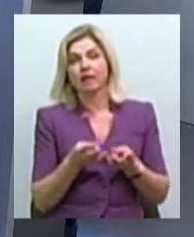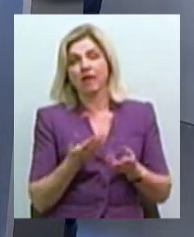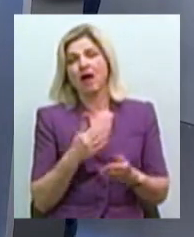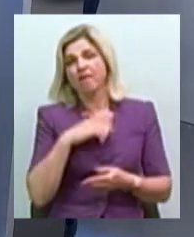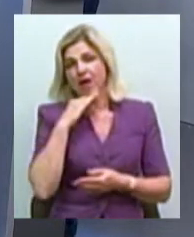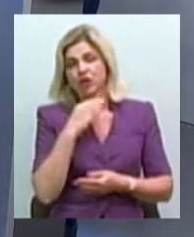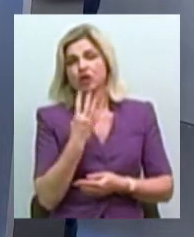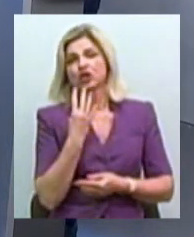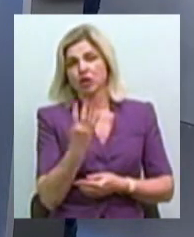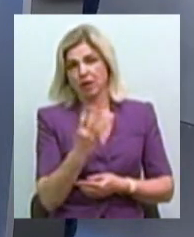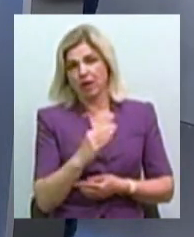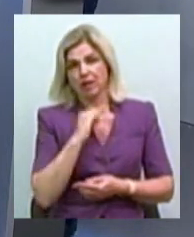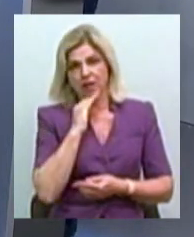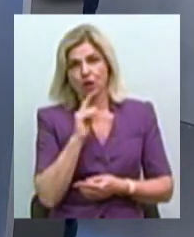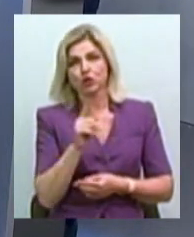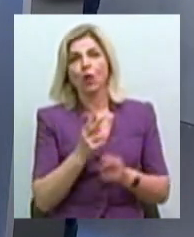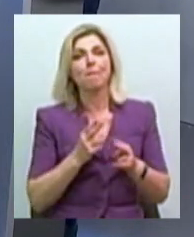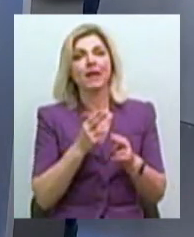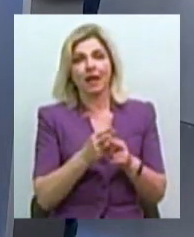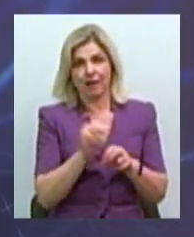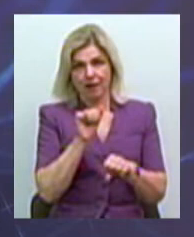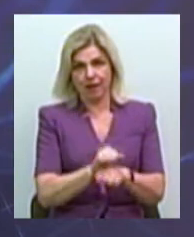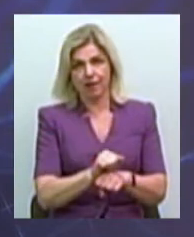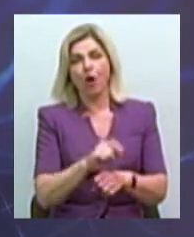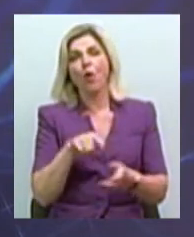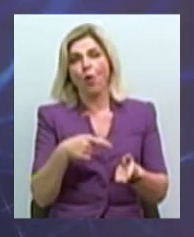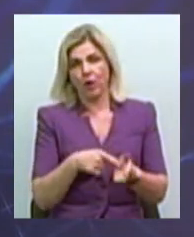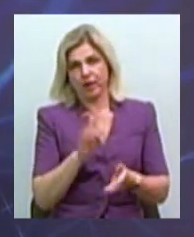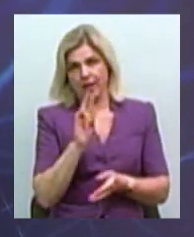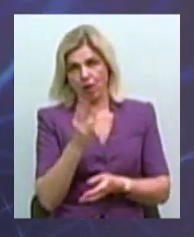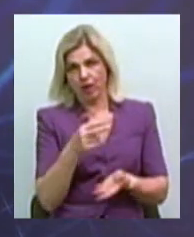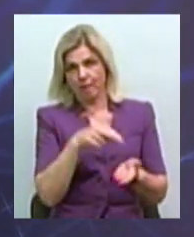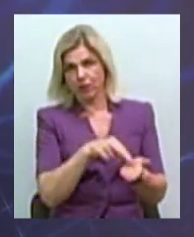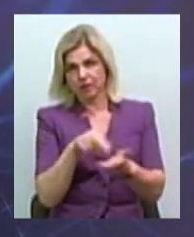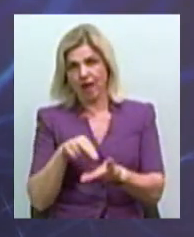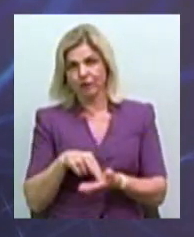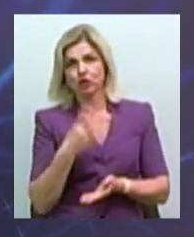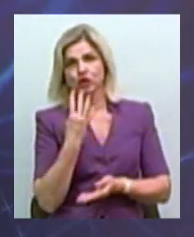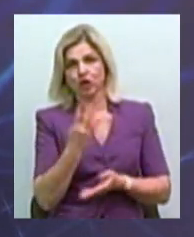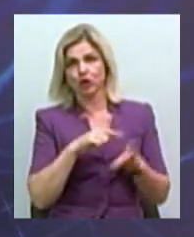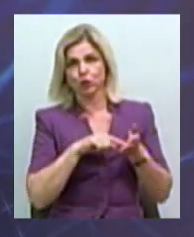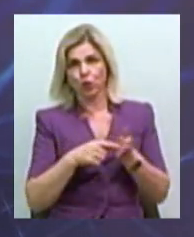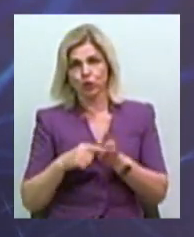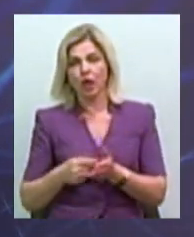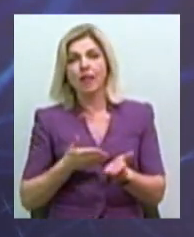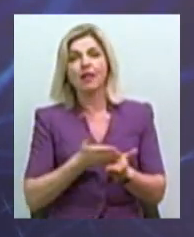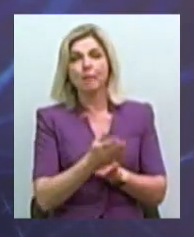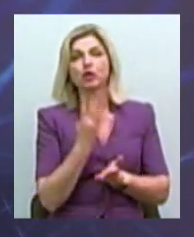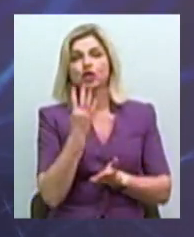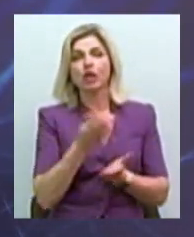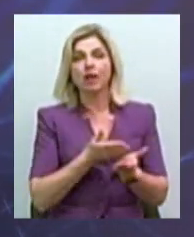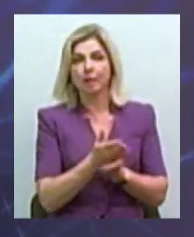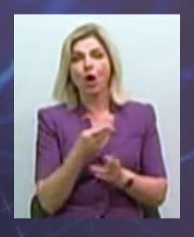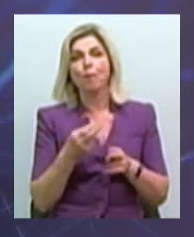4 комплекса нам достаточно, чтобы перекрыть город Миколаїв. Тобто це основні в'їзди до Миколаєва, да, саме да. По яких заходять великовантажні машини.